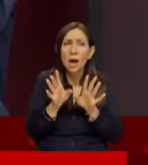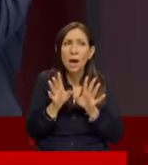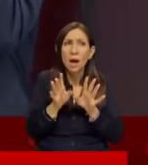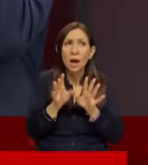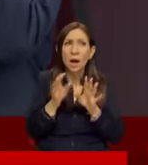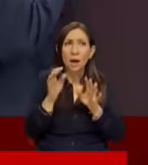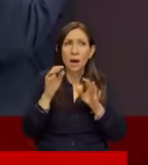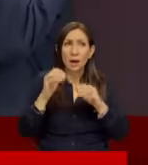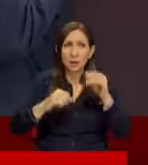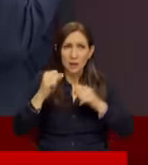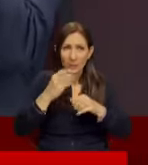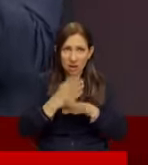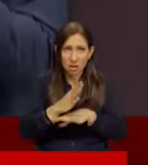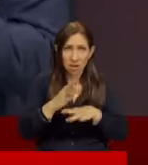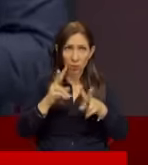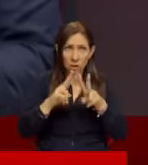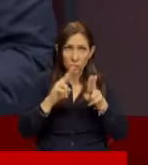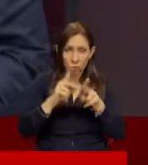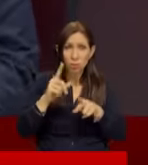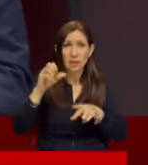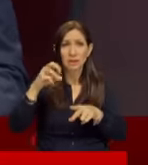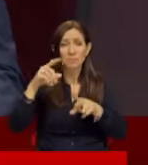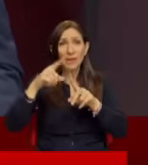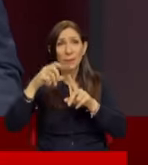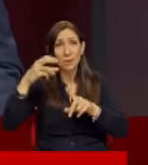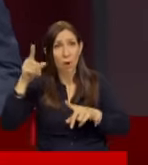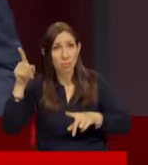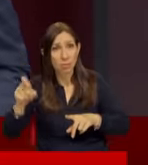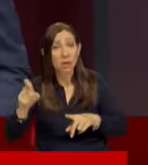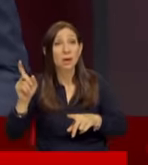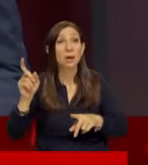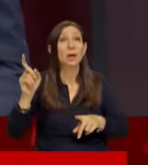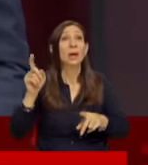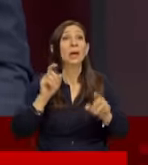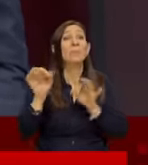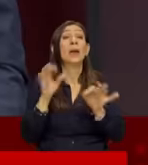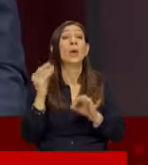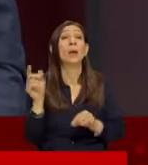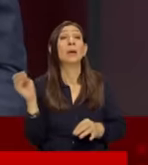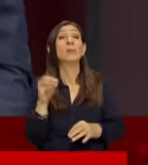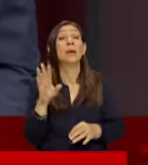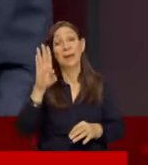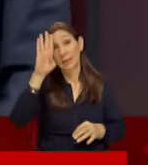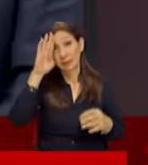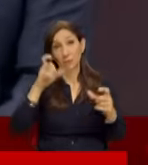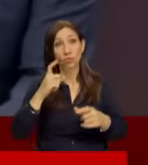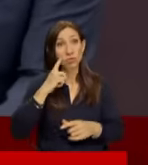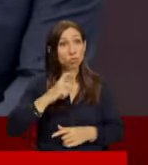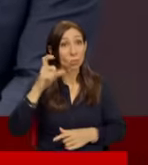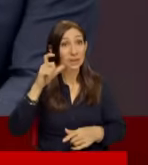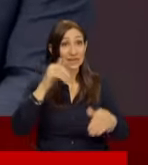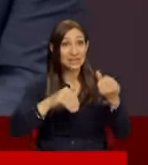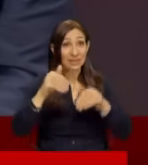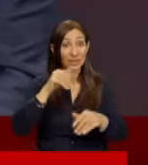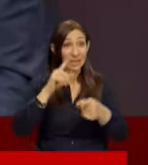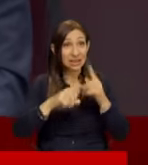rakip gerçekten Murat Kurum muydu yoksa Recep Tayyip Erdoğan mıydı? Belki ya biraz Recep doğrudan Tayyip Erdoğan'ı da çıkarmadılar taktik olarak. İstanbul'da Cumhurbaşkanlığı